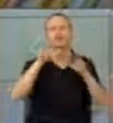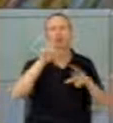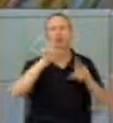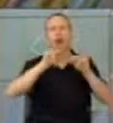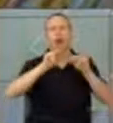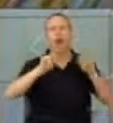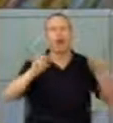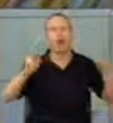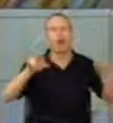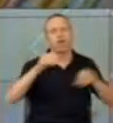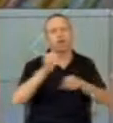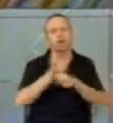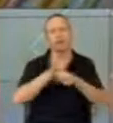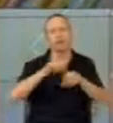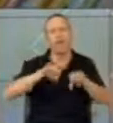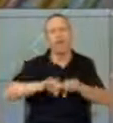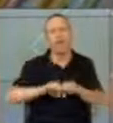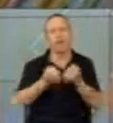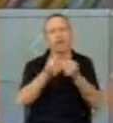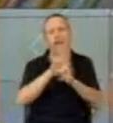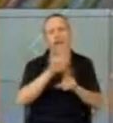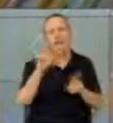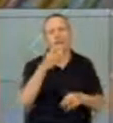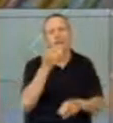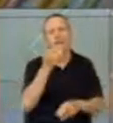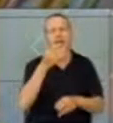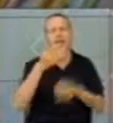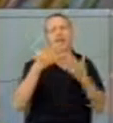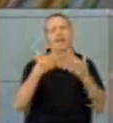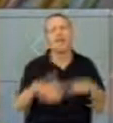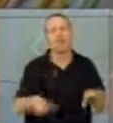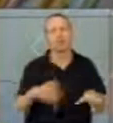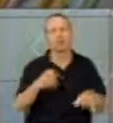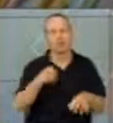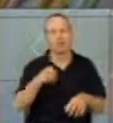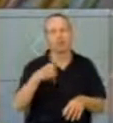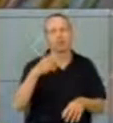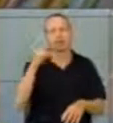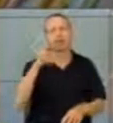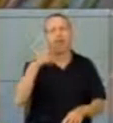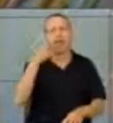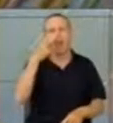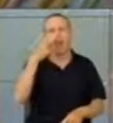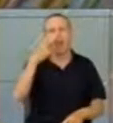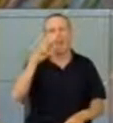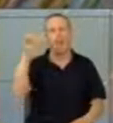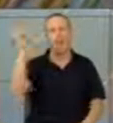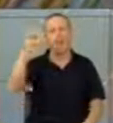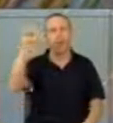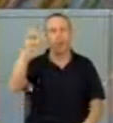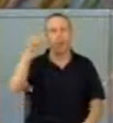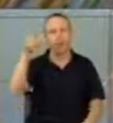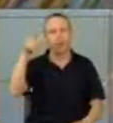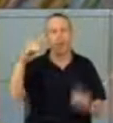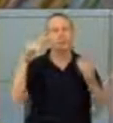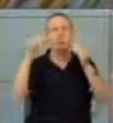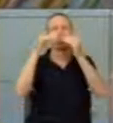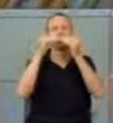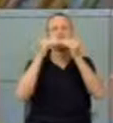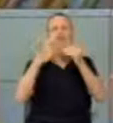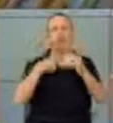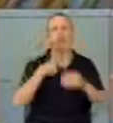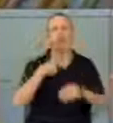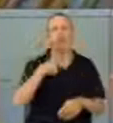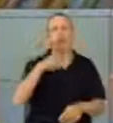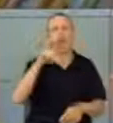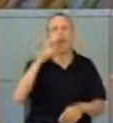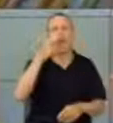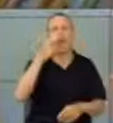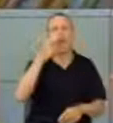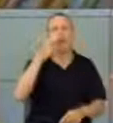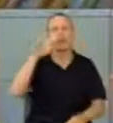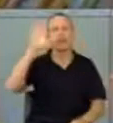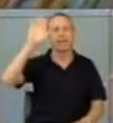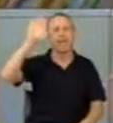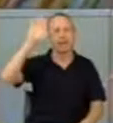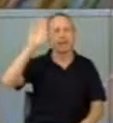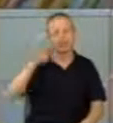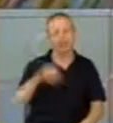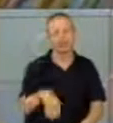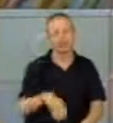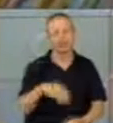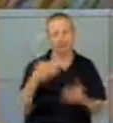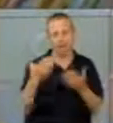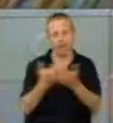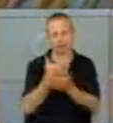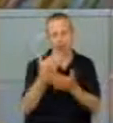רק נזק לישראל, מחליש אותנו. אני צריך לראות כל הזמן, ארדואן משווה אותנו להיטלר בסאב-טייטס של התוכנית הזאת, שמגיע מחדשות ערוץ